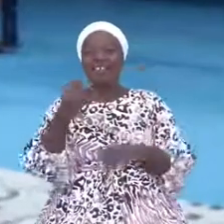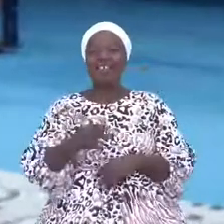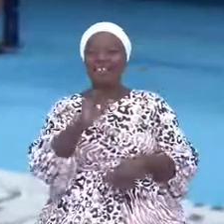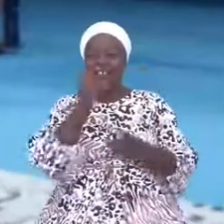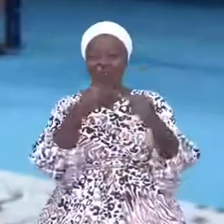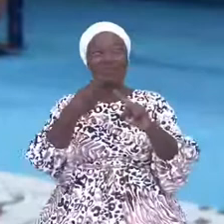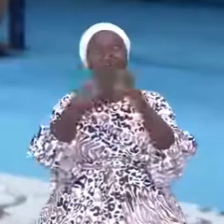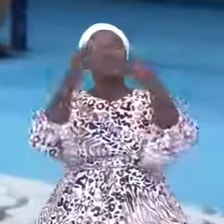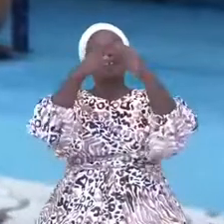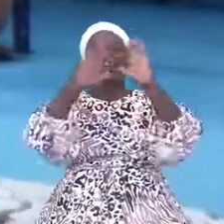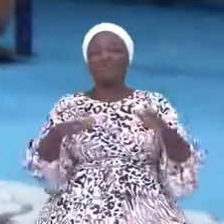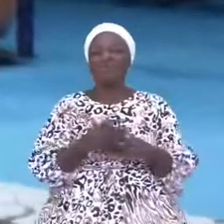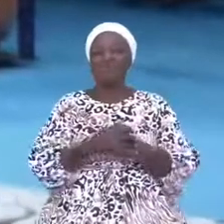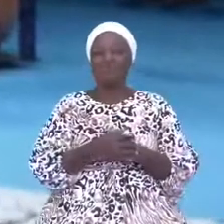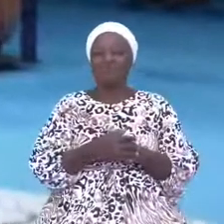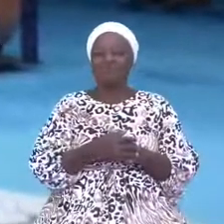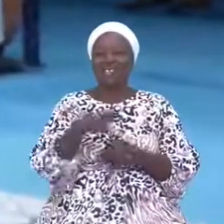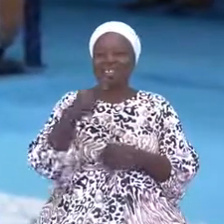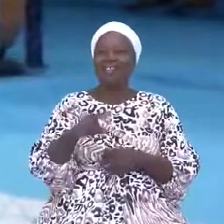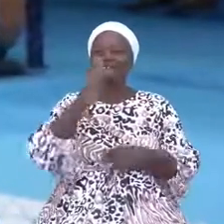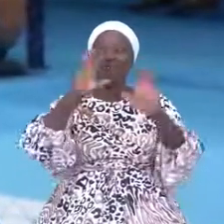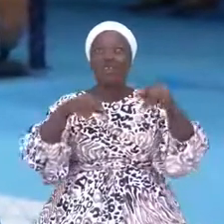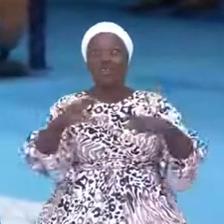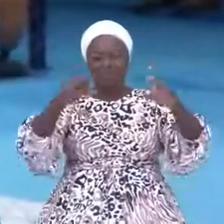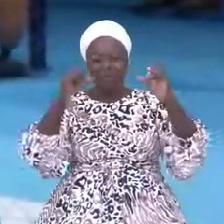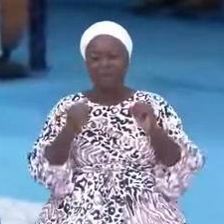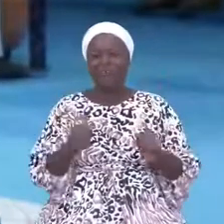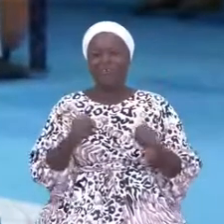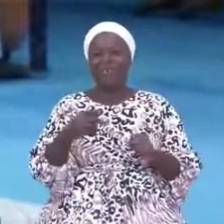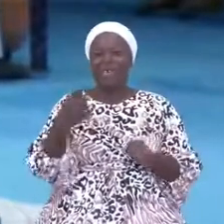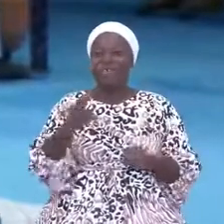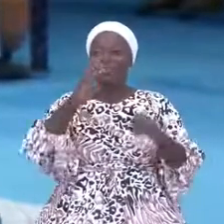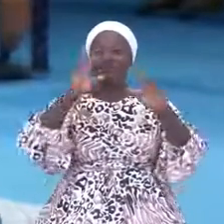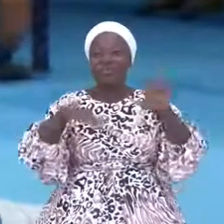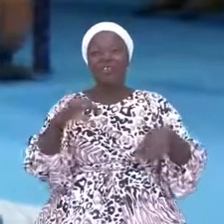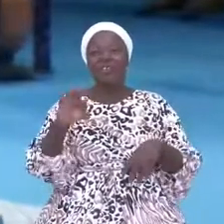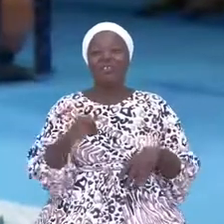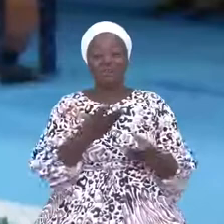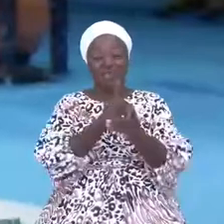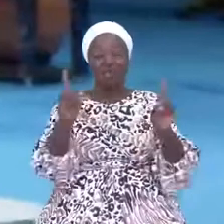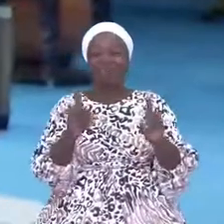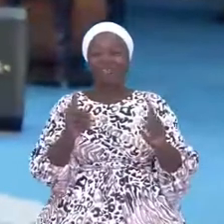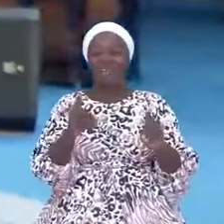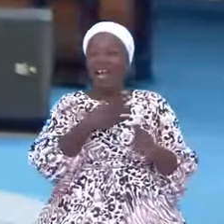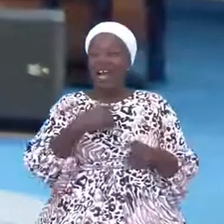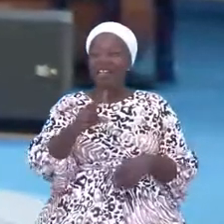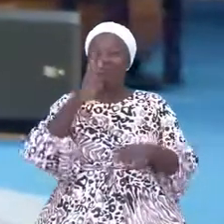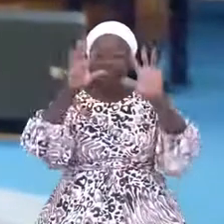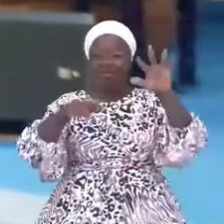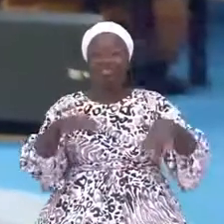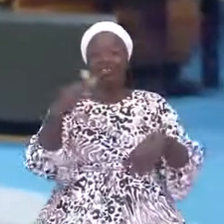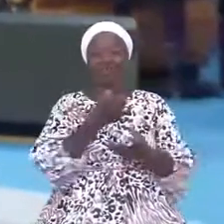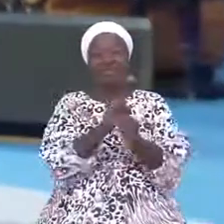ciel. Une autre pluie vient du ciel. La pluie de puissance. La pluie